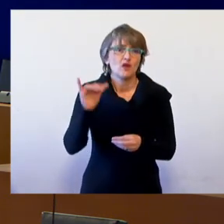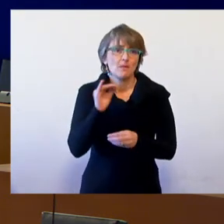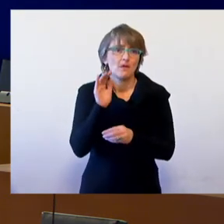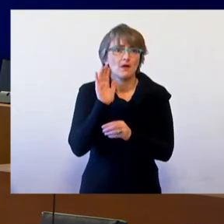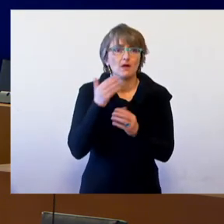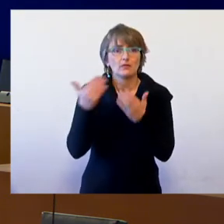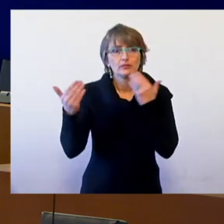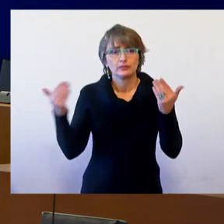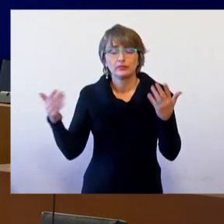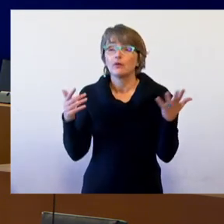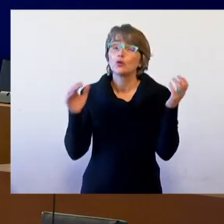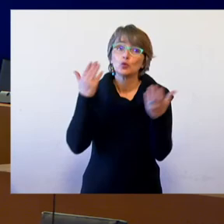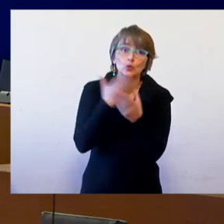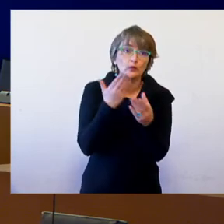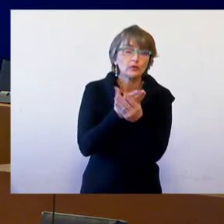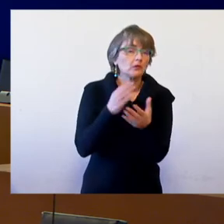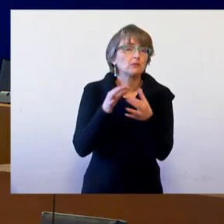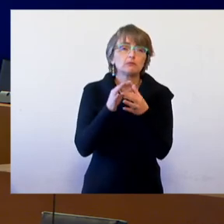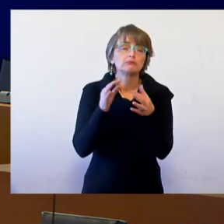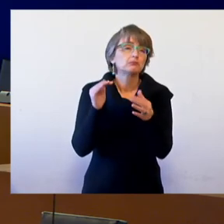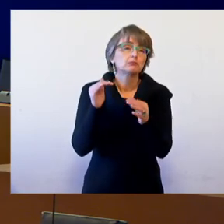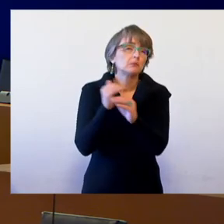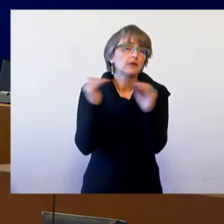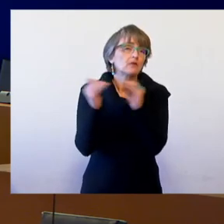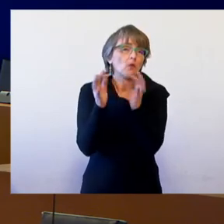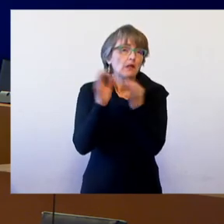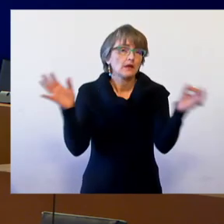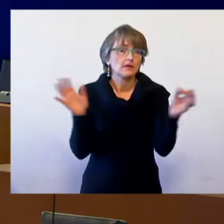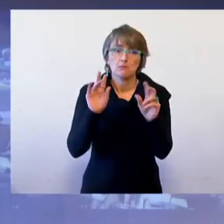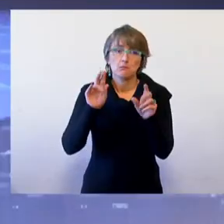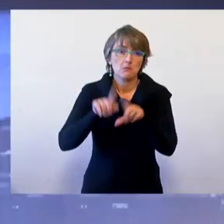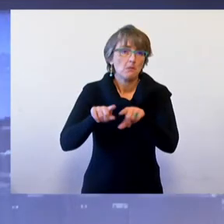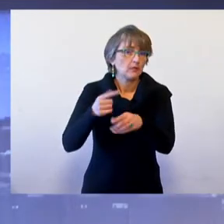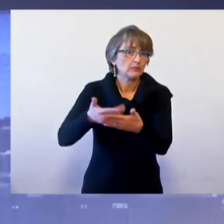ligne, la procédure est en ligne comme chaque année. Je vous remercie.